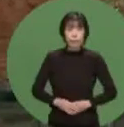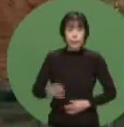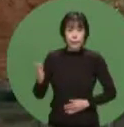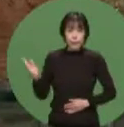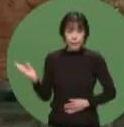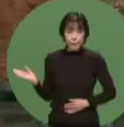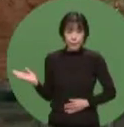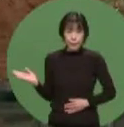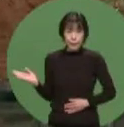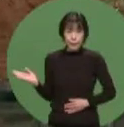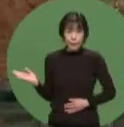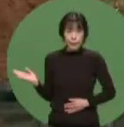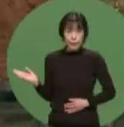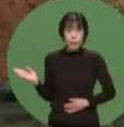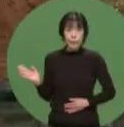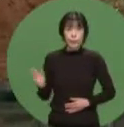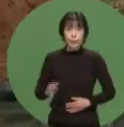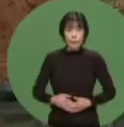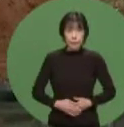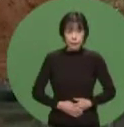では続いての話題です。